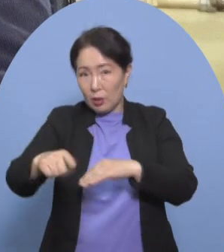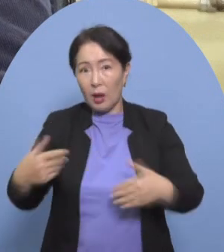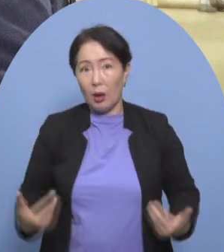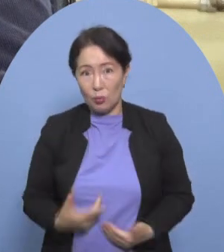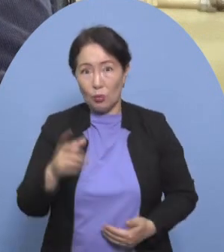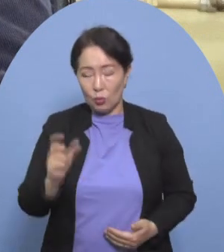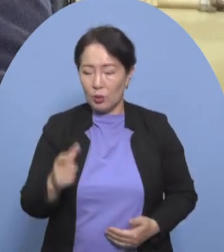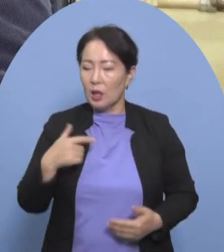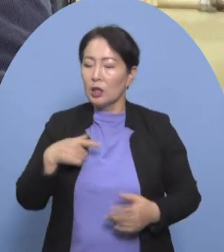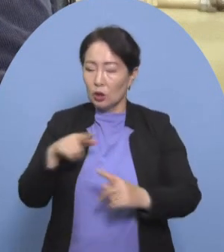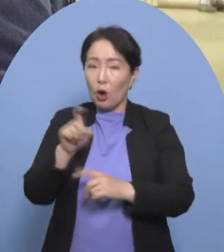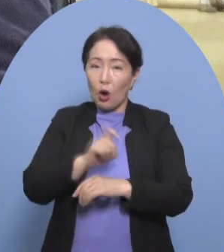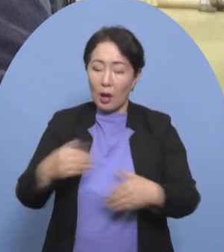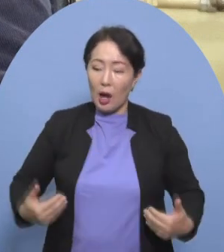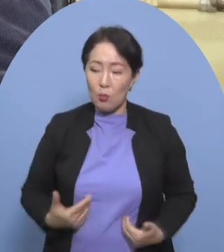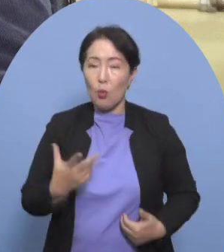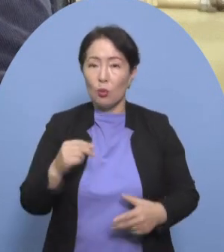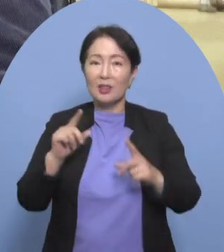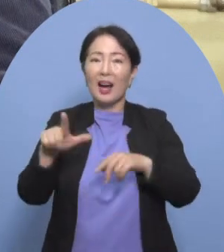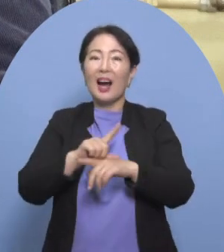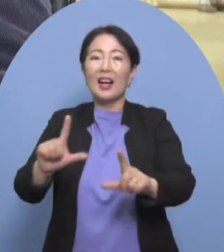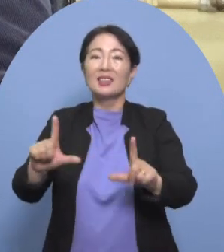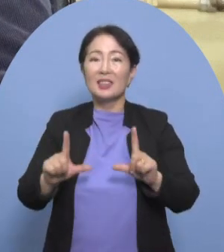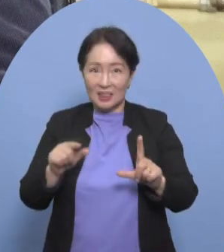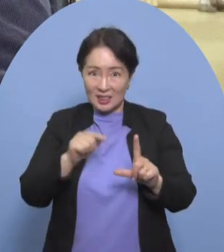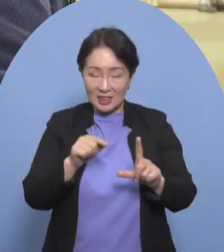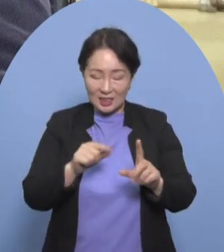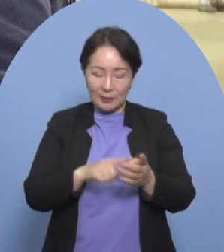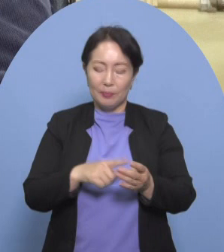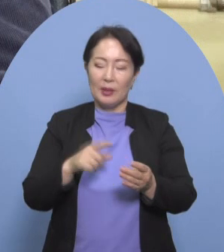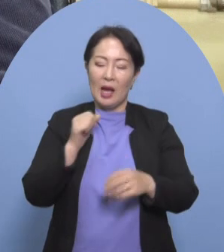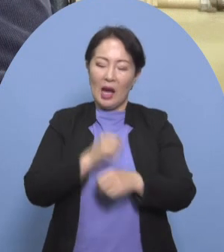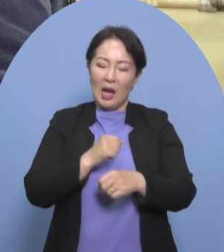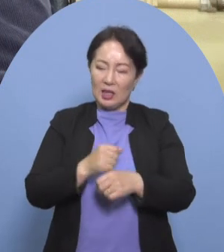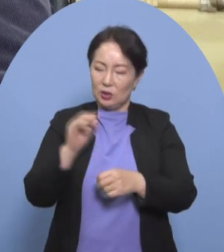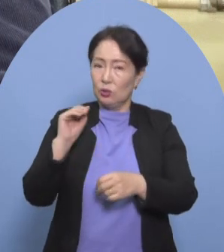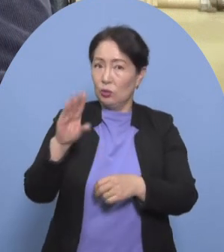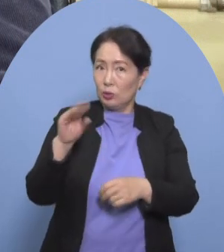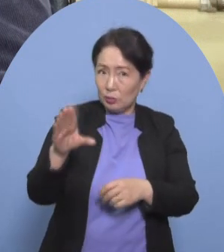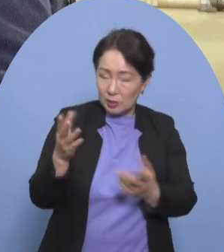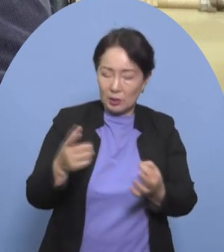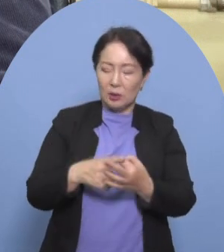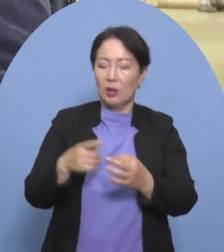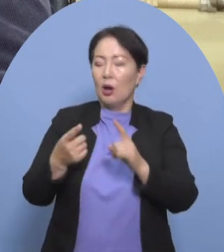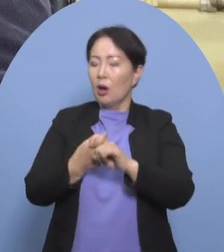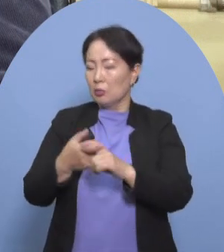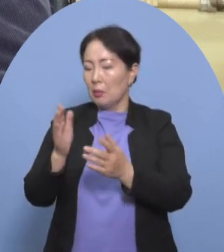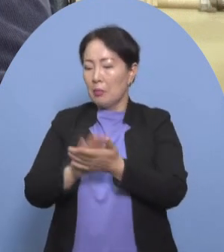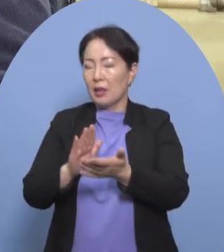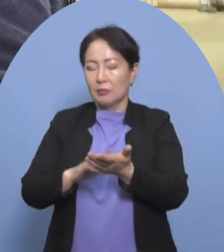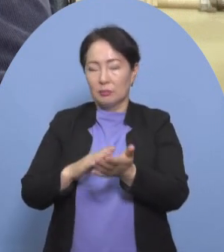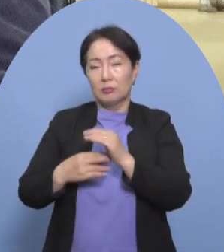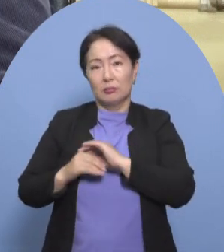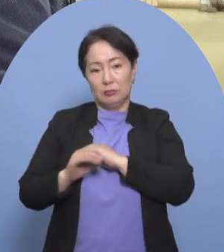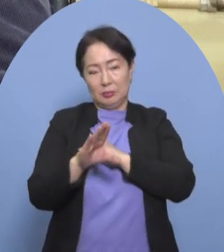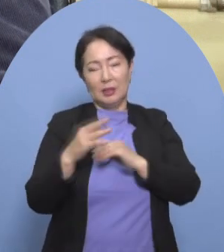тухайн хороонд амьдардаг газрын гэрчилгээ болон тухайн байгууллагын ажлын үнэмлэх холбогдох